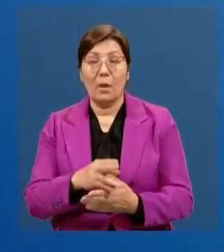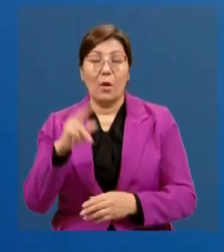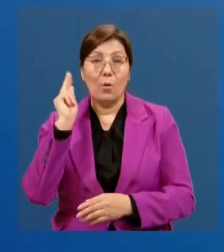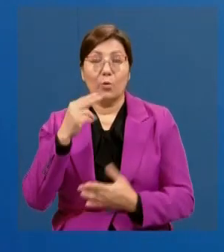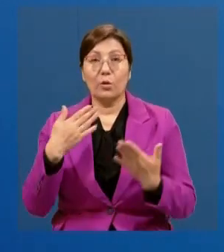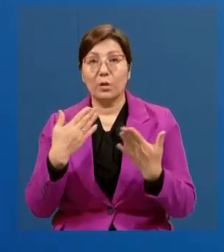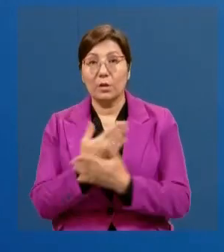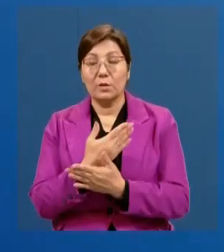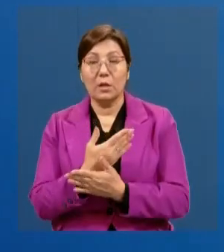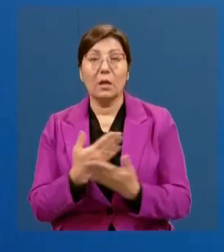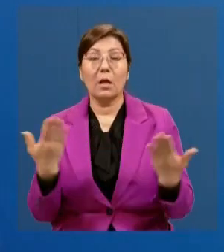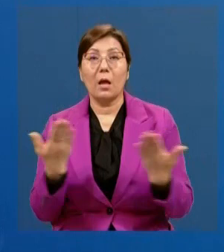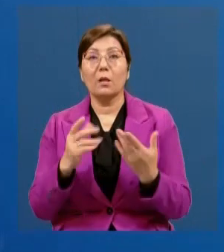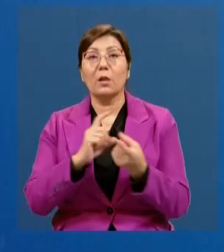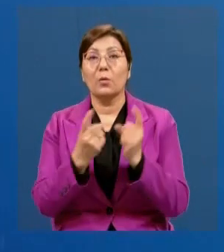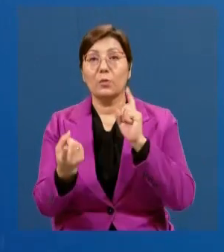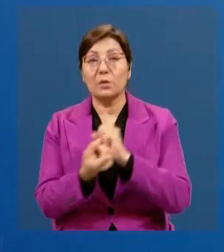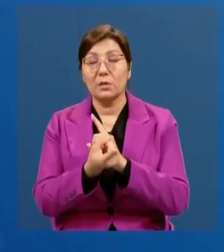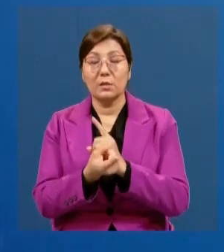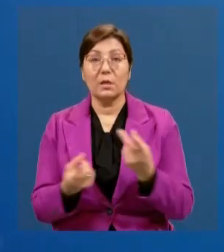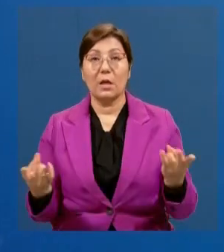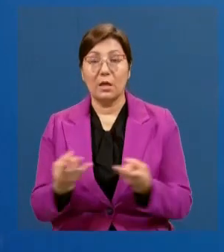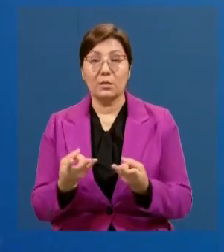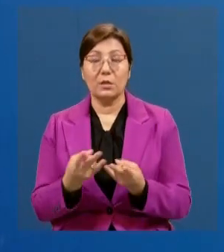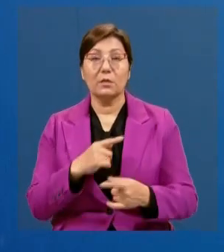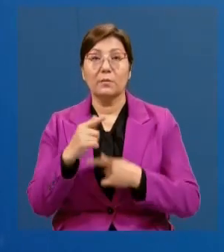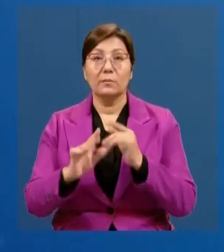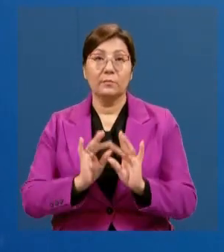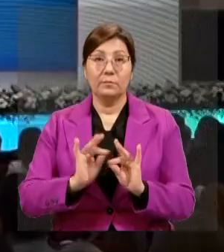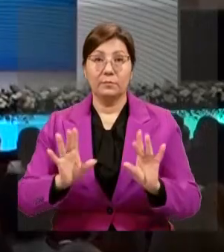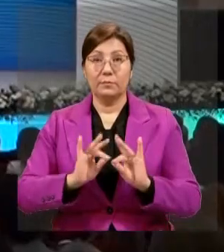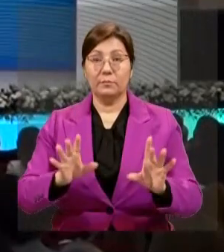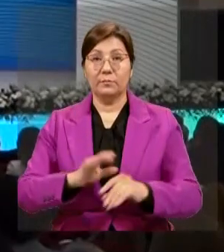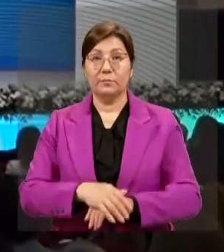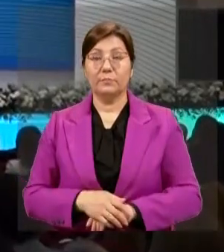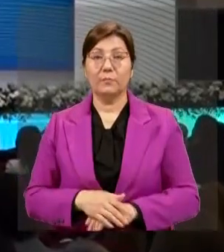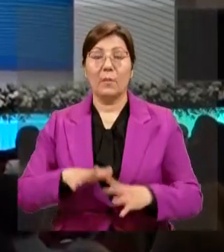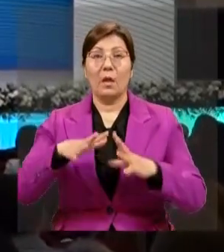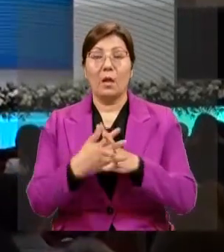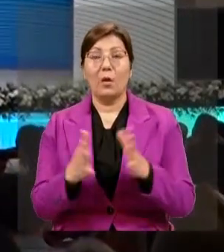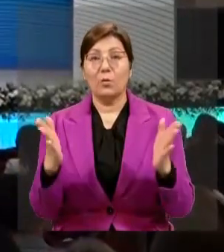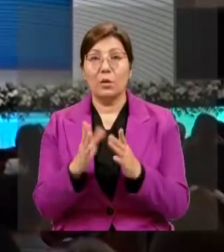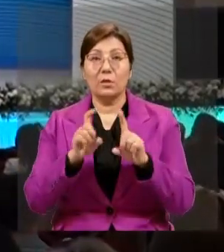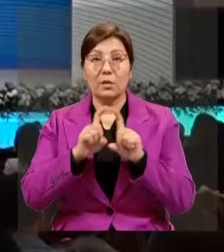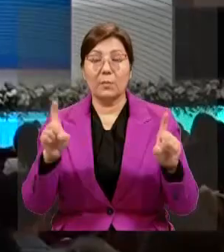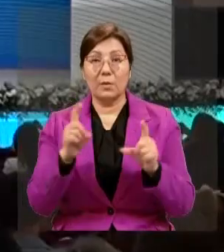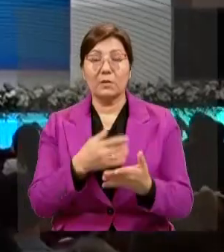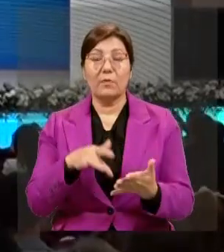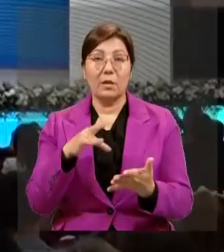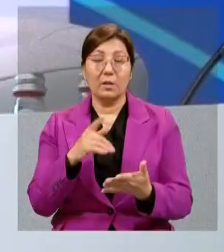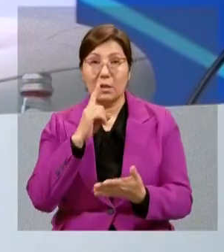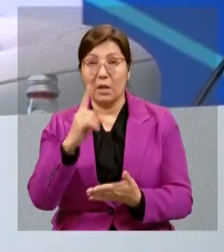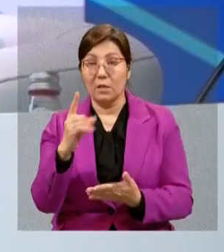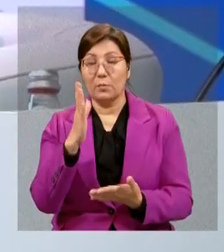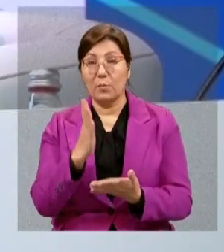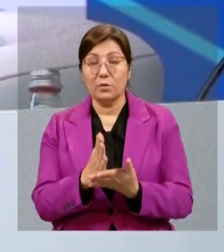Оқытудың жаңа әдісі қандай өзгеріспен жаңашылдық қажет? Әріптесім тарқатады. Ауылдағы шағын жинақты мектептер орталықтан алшақ